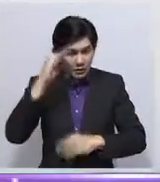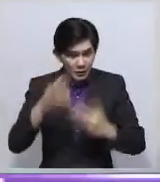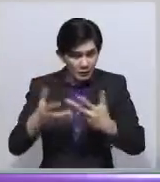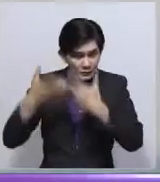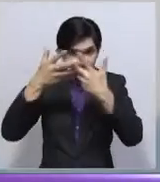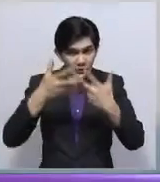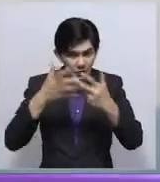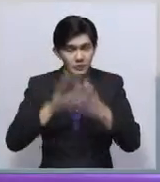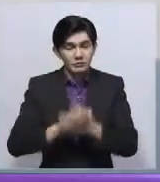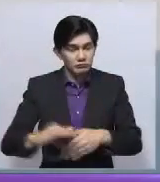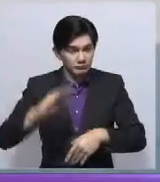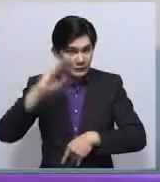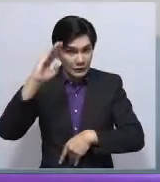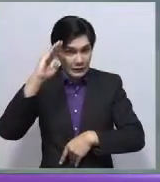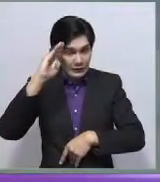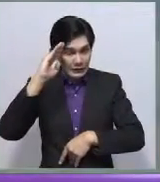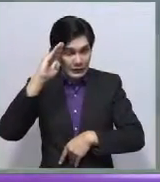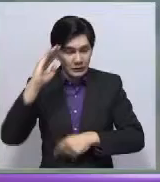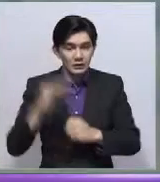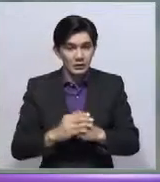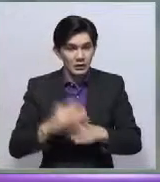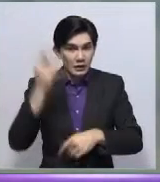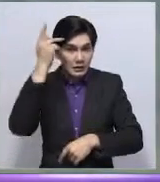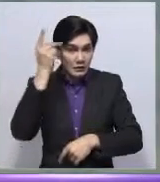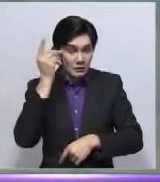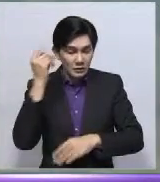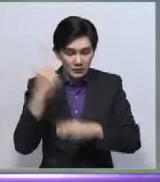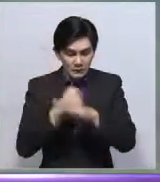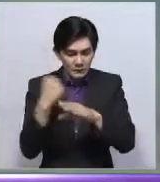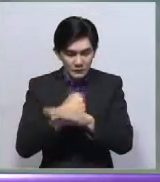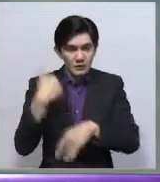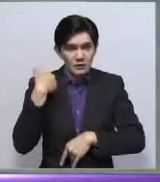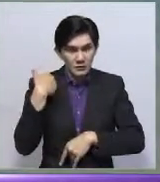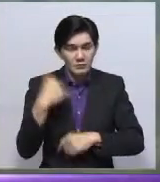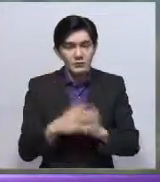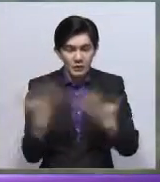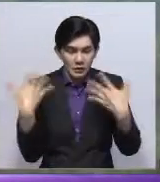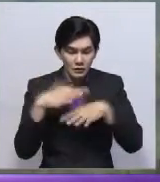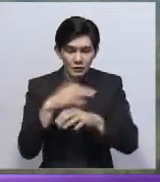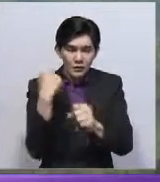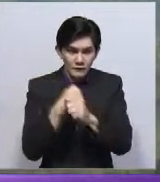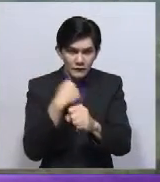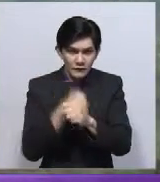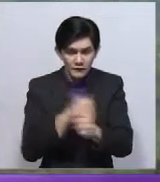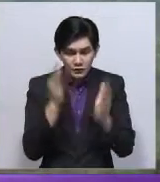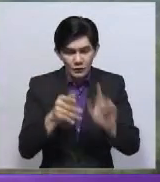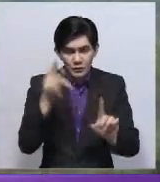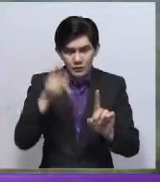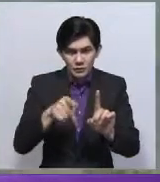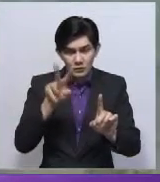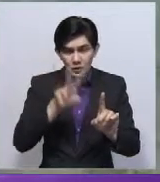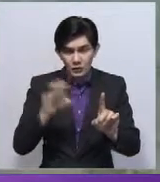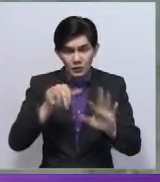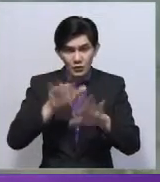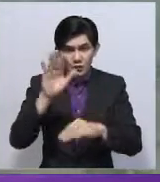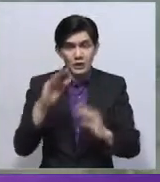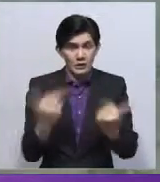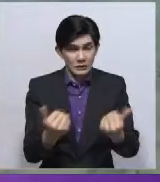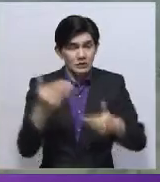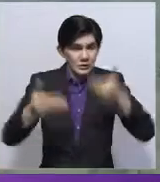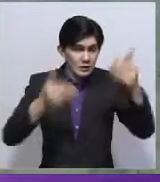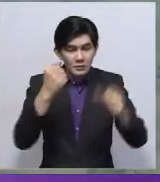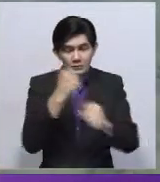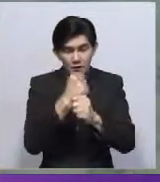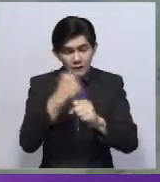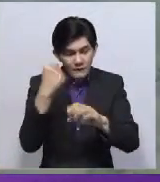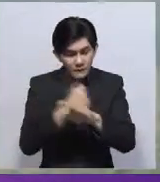ทัพสหรัฐอเมริกาและกองทัพสาธารณรัฐเกาหลีค่ะยอดผู้เข้าร่วมการฝึกกว่า 1,200 นายกิจกร